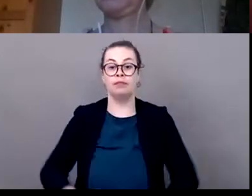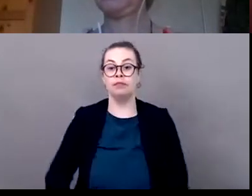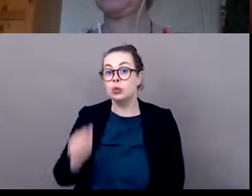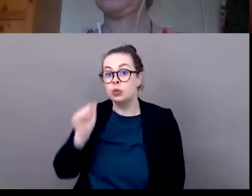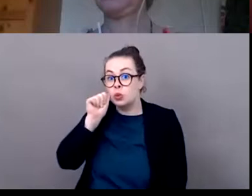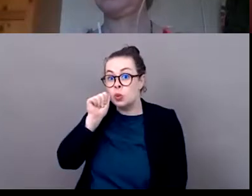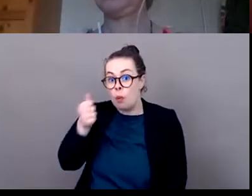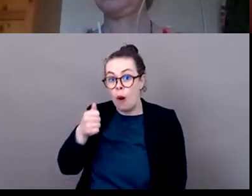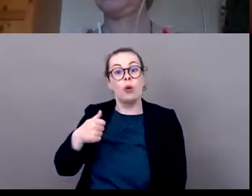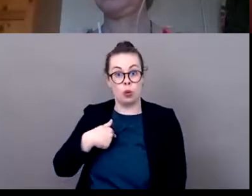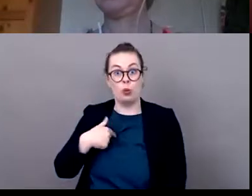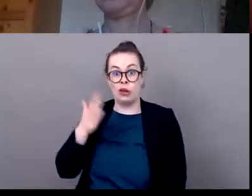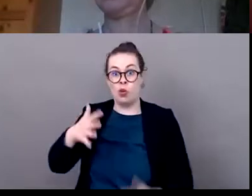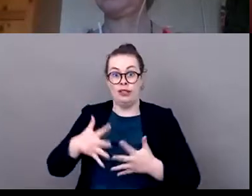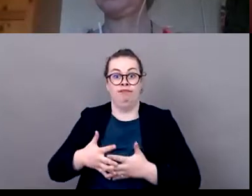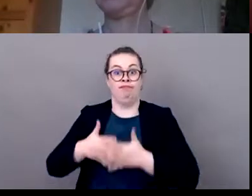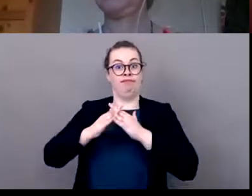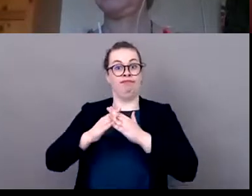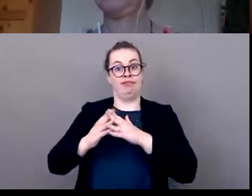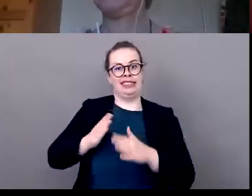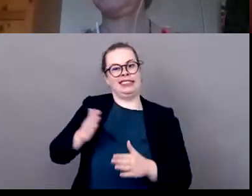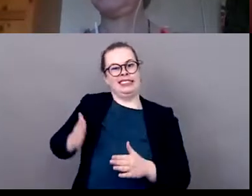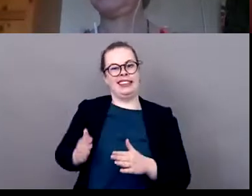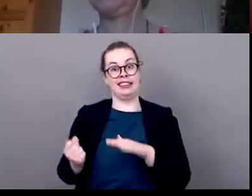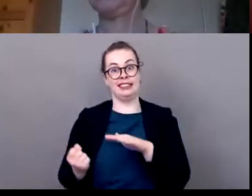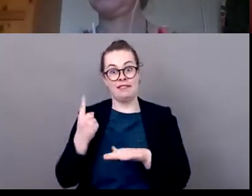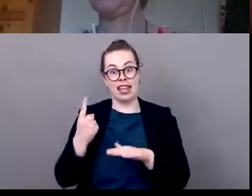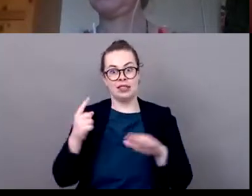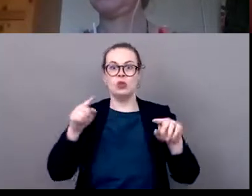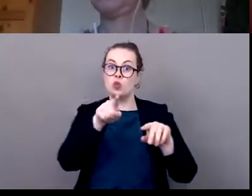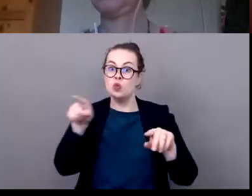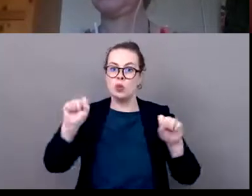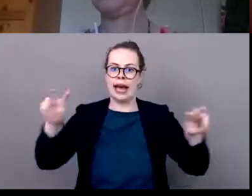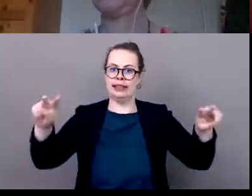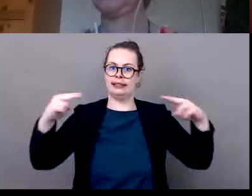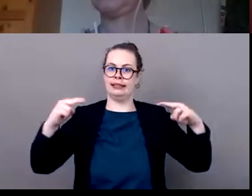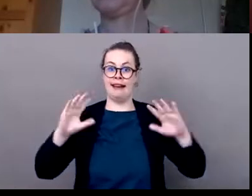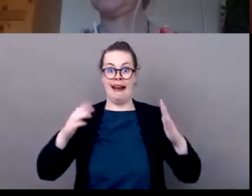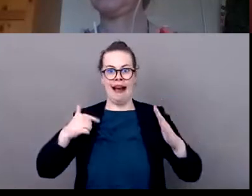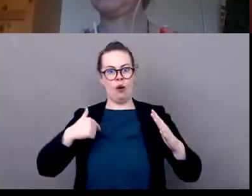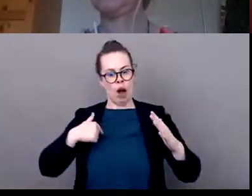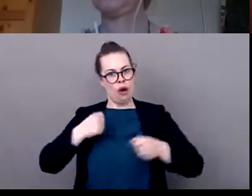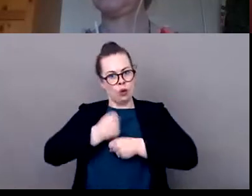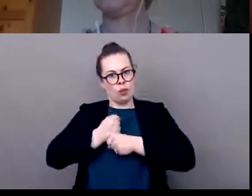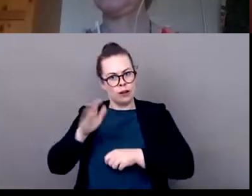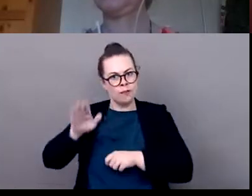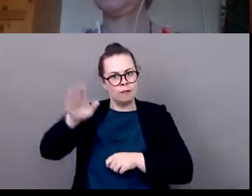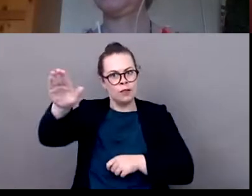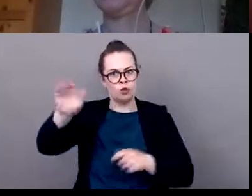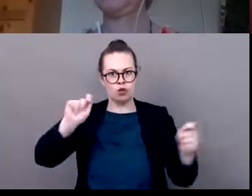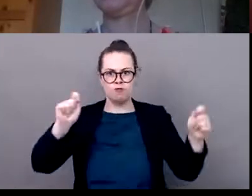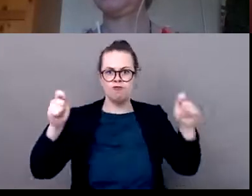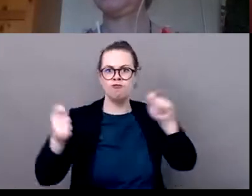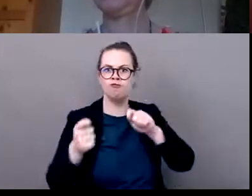heure américaine, nous lancerons cet événement et vous pourrez en apprendre davantage sur les modalités de cet événement et surtout comment